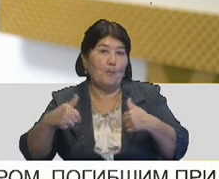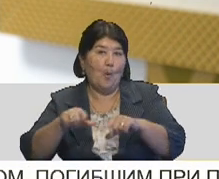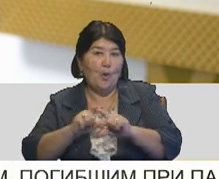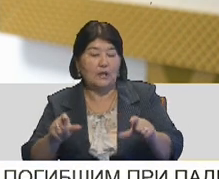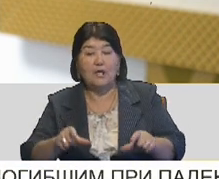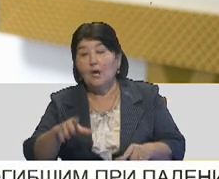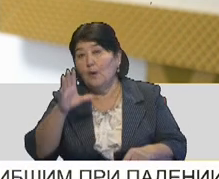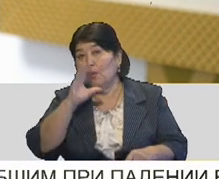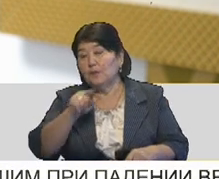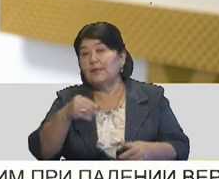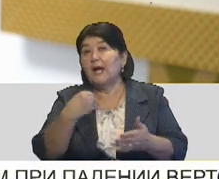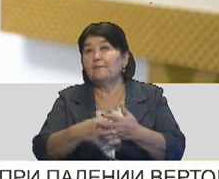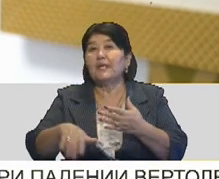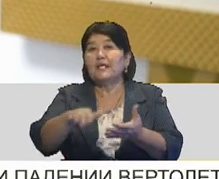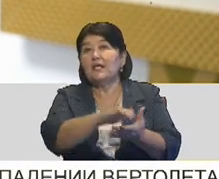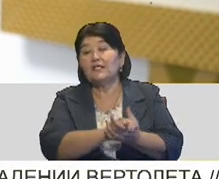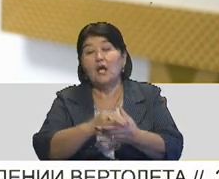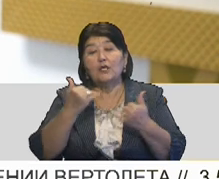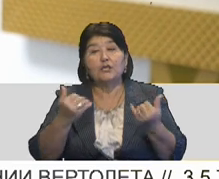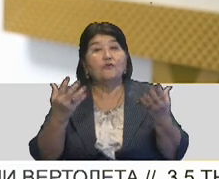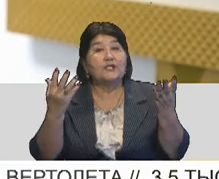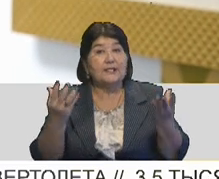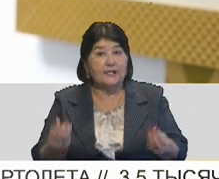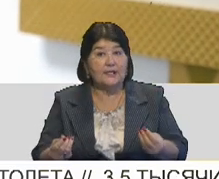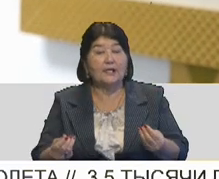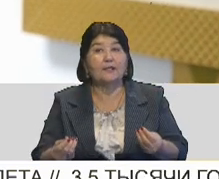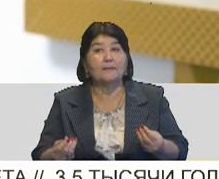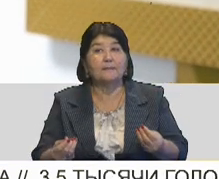успешных бухгалтеров – это бизнес-сообщество. На сегодняшний день он